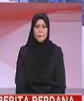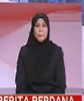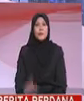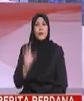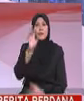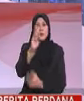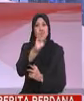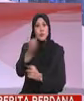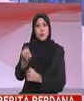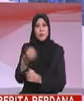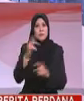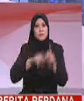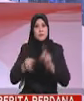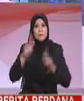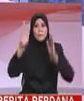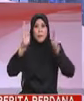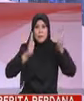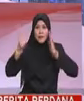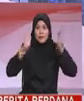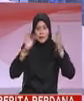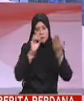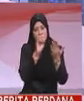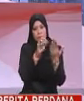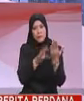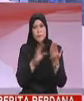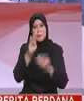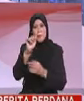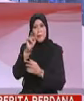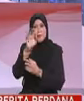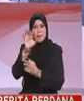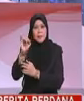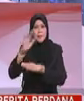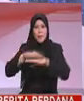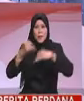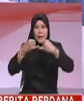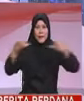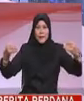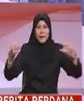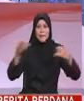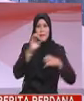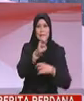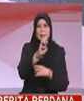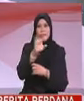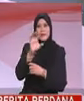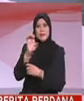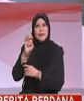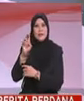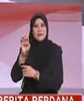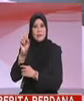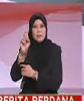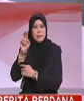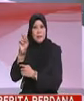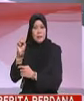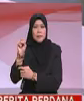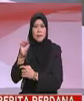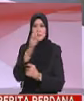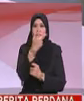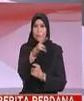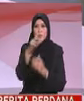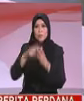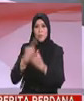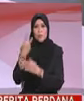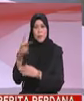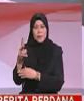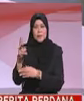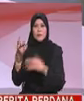7 juta penduduk Malaysia telah mengisi maklumat banci secara dalam talian menerusi E-Census setakat 14 Disember. Timbalan